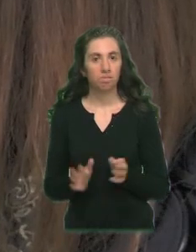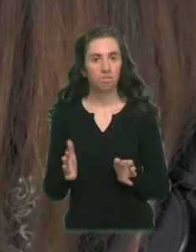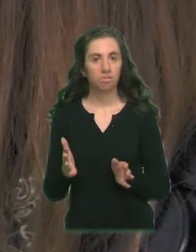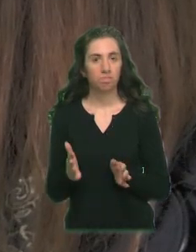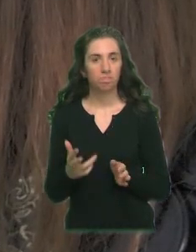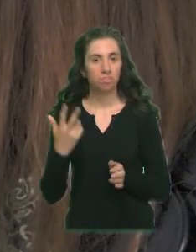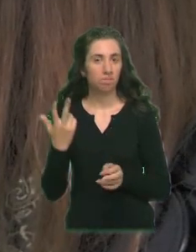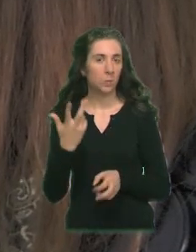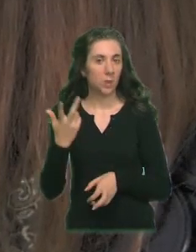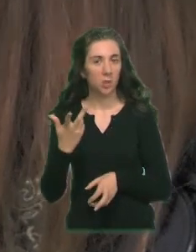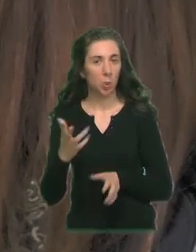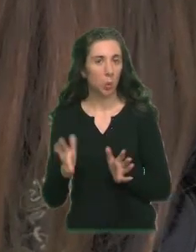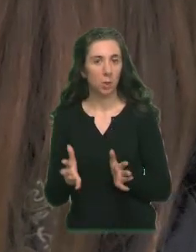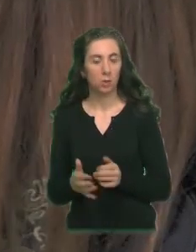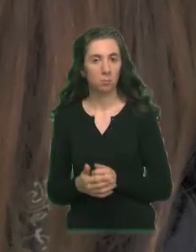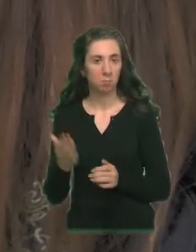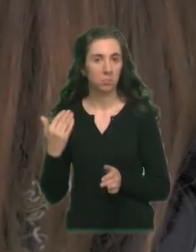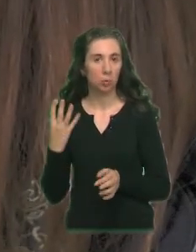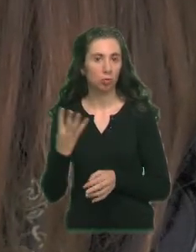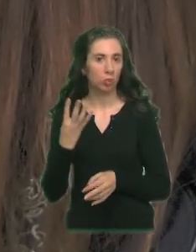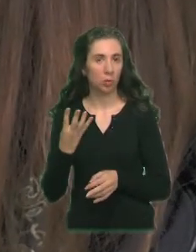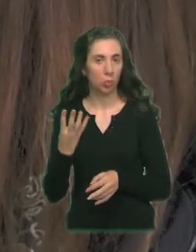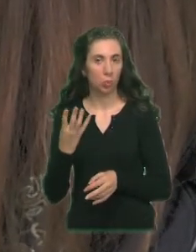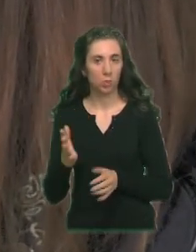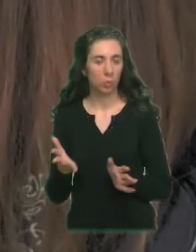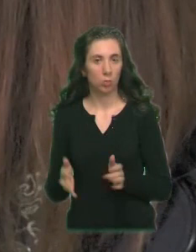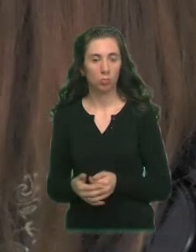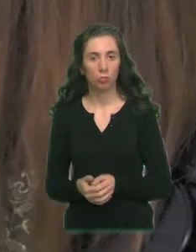Koliko, prije tri godine, ali, prije četiri, da,